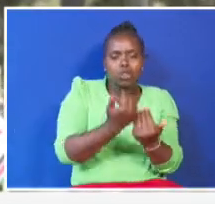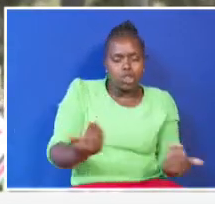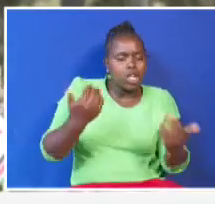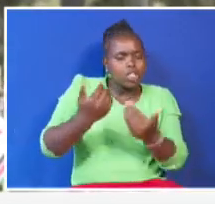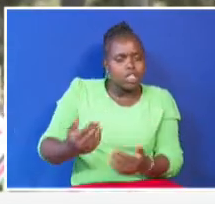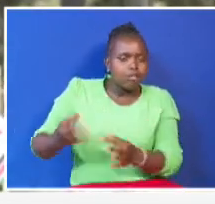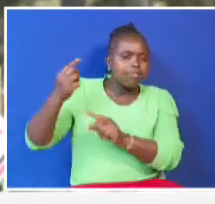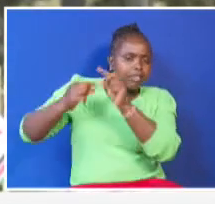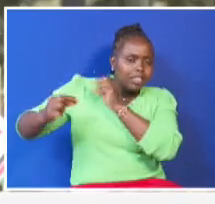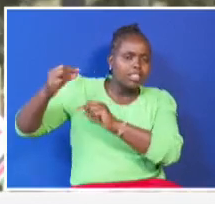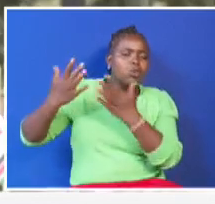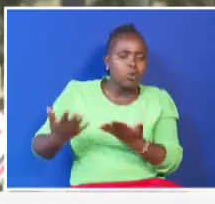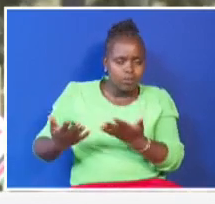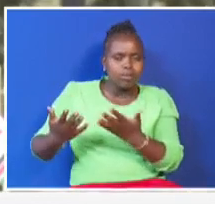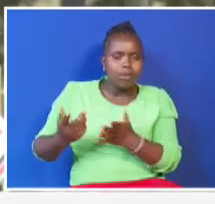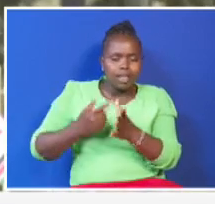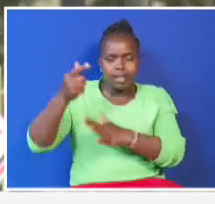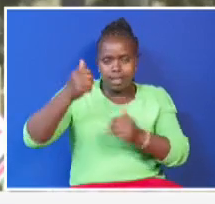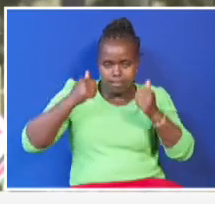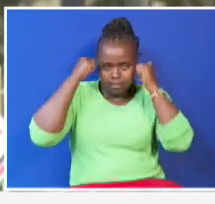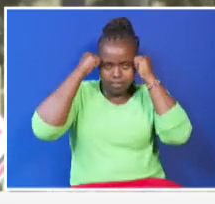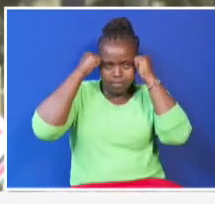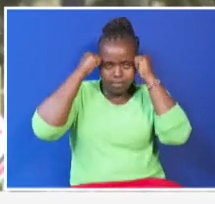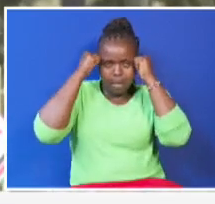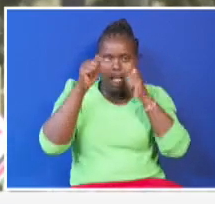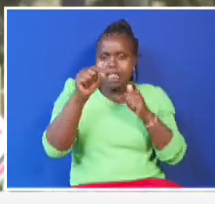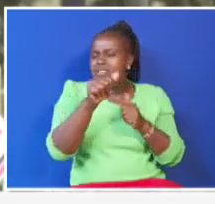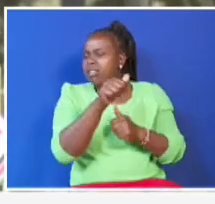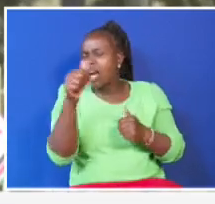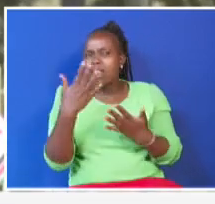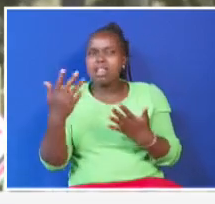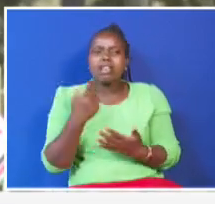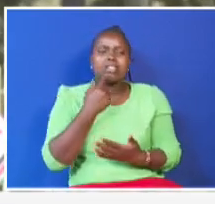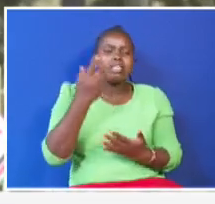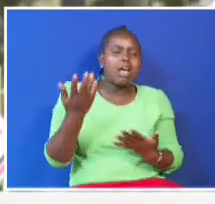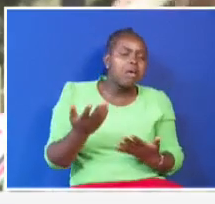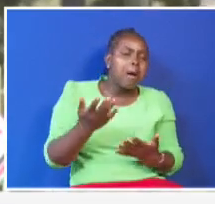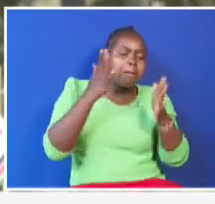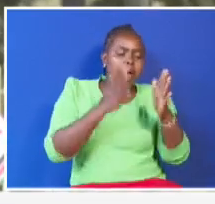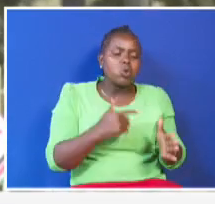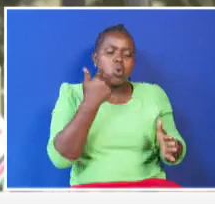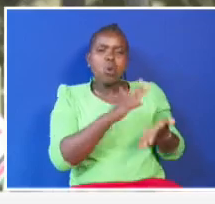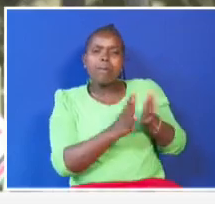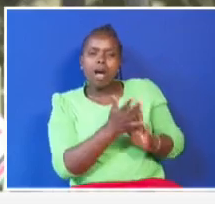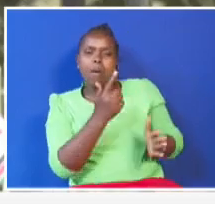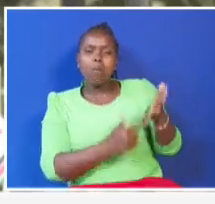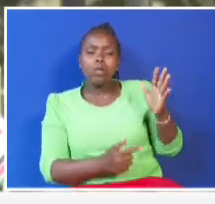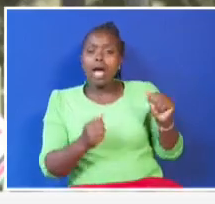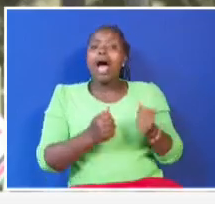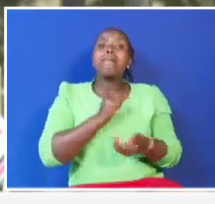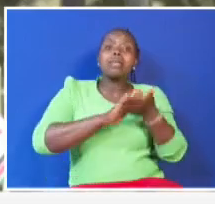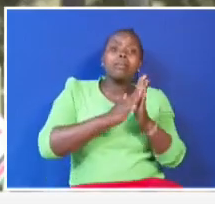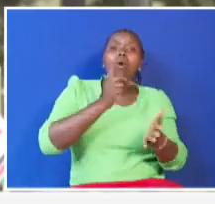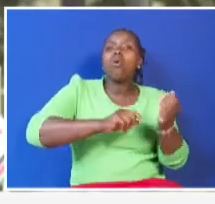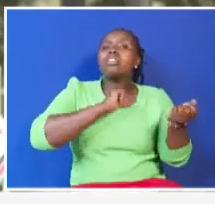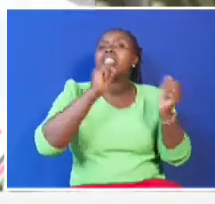wa mtoto wake waweze kusoma. Hii mambo ingine, oh sijui nini, nani atakuwa nini, hata akiwa nini